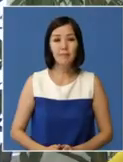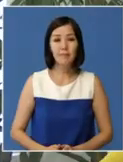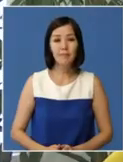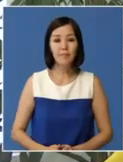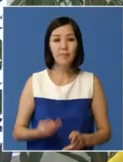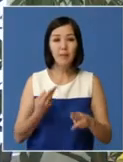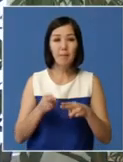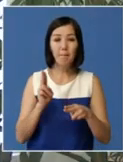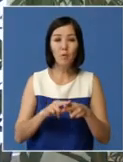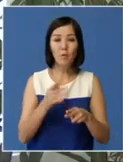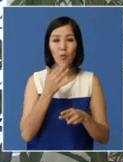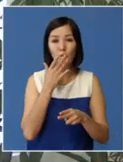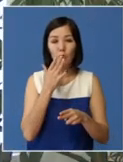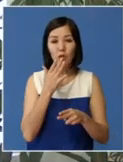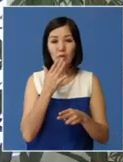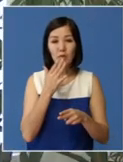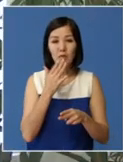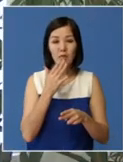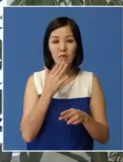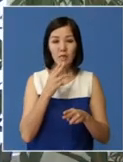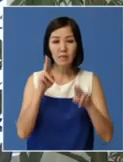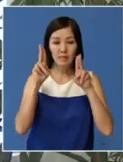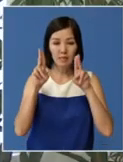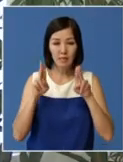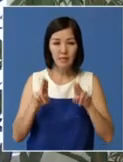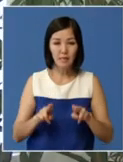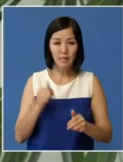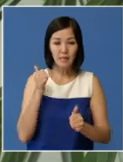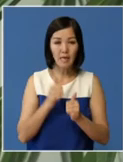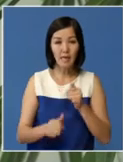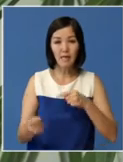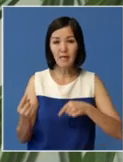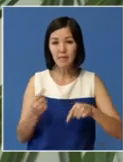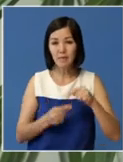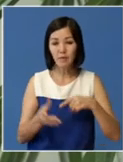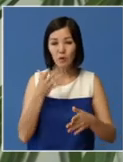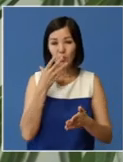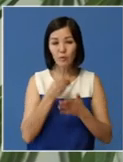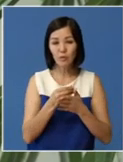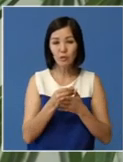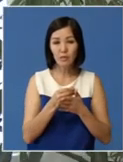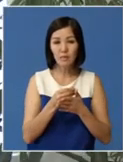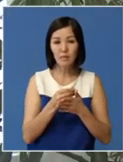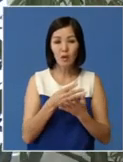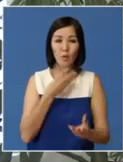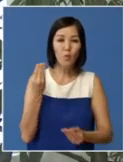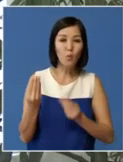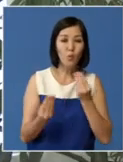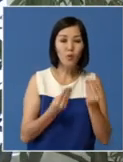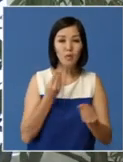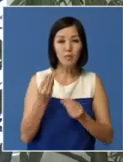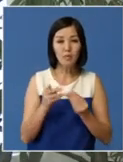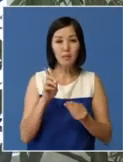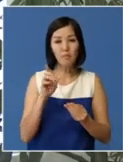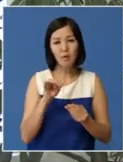Бұл ұлттық стандарттың талабы бойынша әр кәсіпкер өз аттракционды пайдалануға